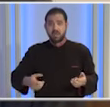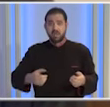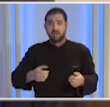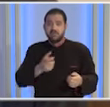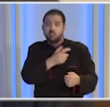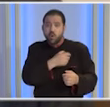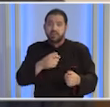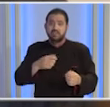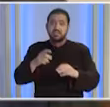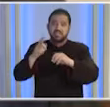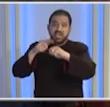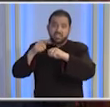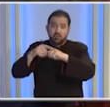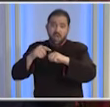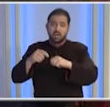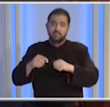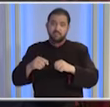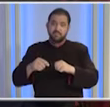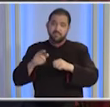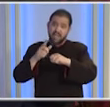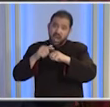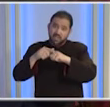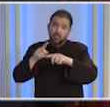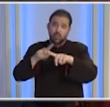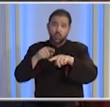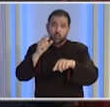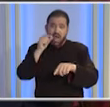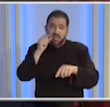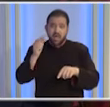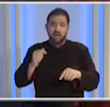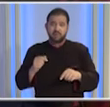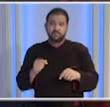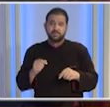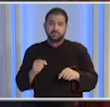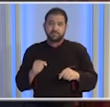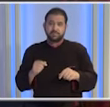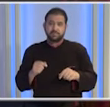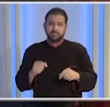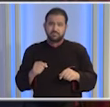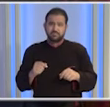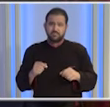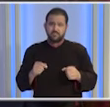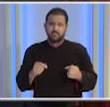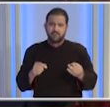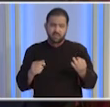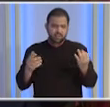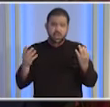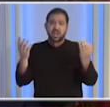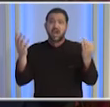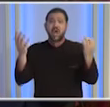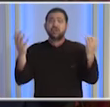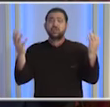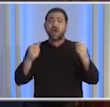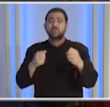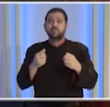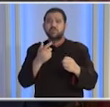căsătorească. Și s-a căsătorit cu tata și la 17 ani și jumătate a avut primul